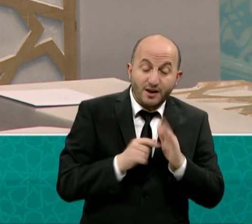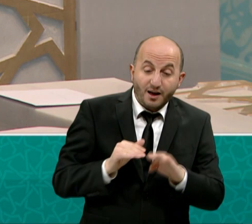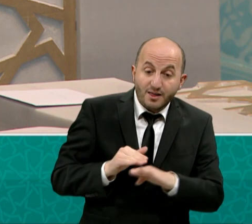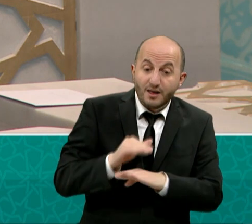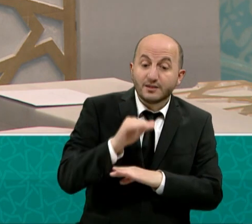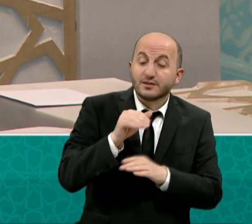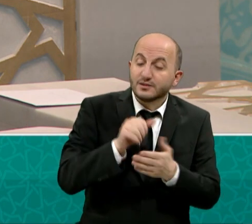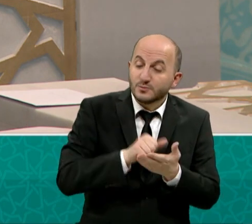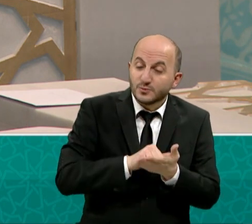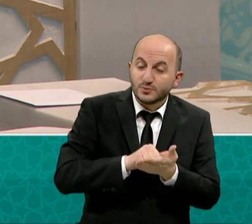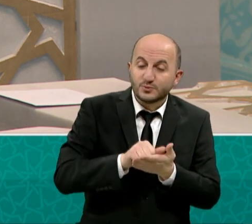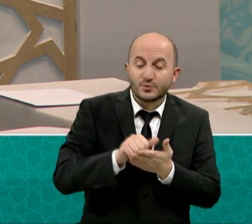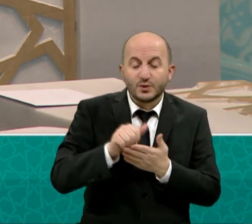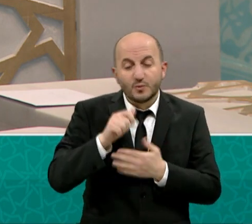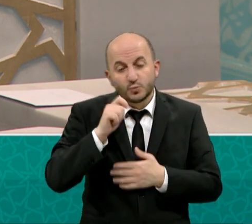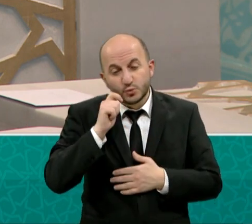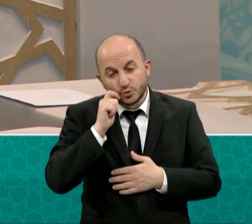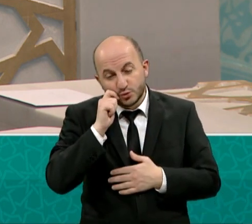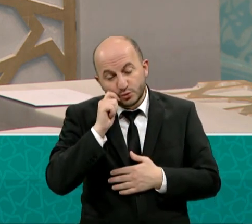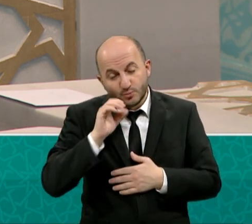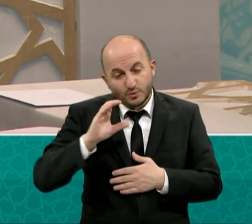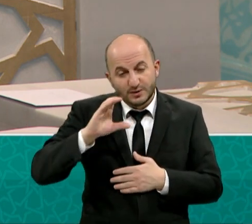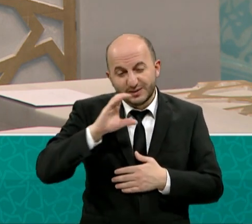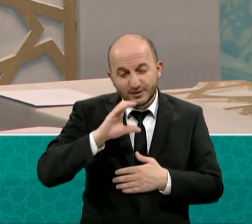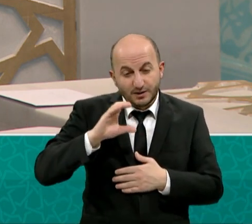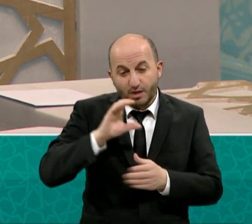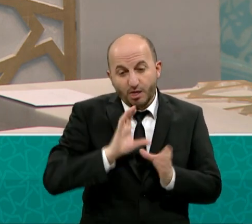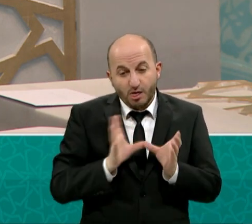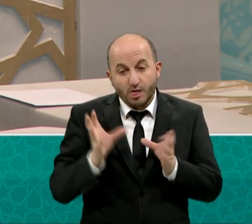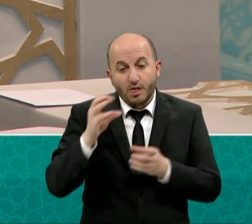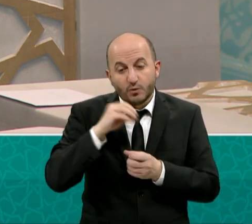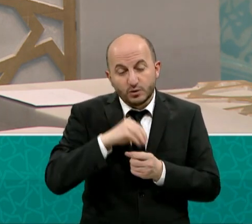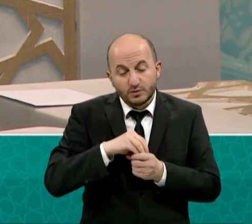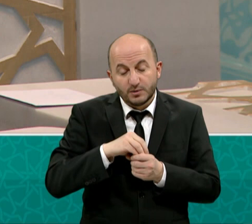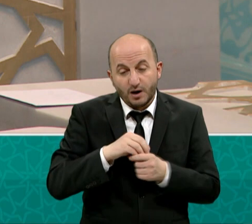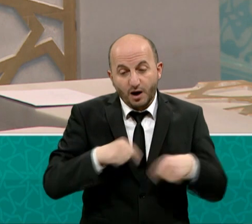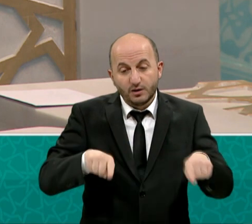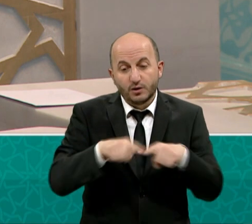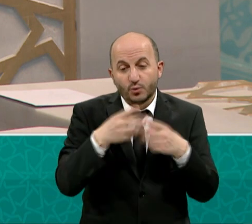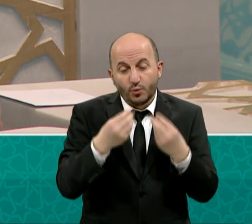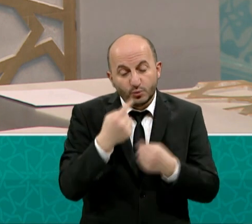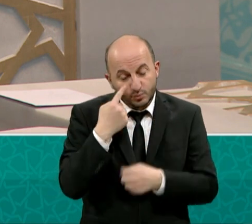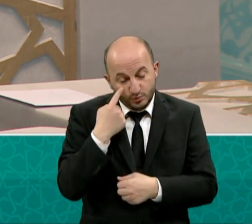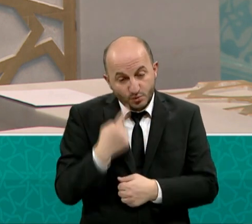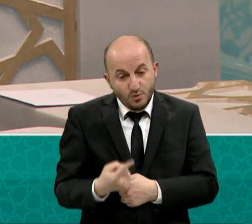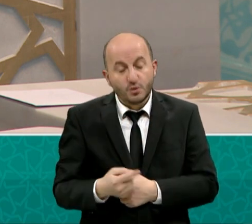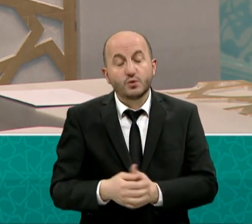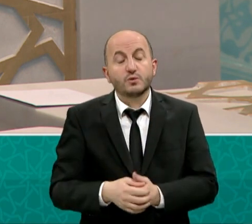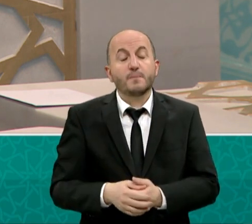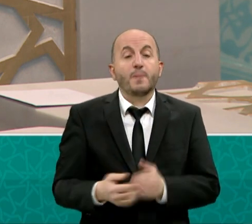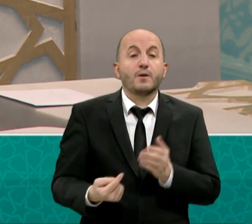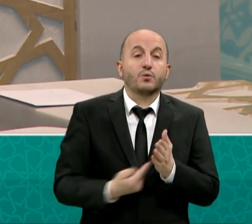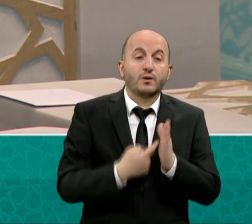bütünüyle Müslümanlık alanını, İslam'ın kuşattığı bir alan olduğunu görüyoruz. Ayet-i